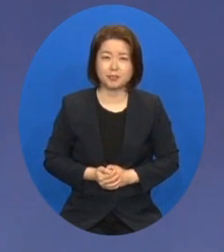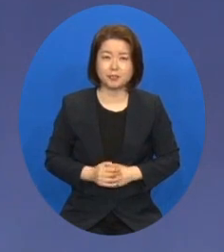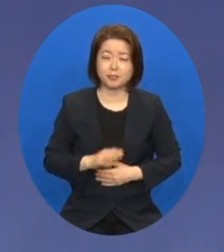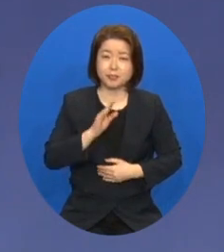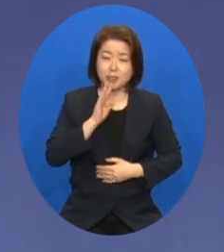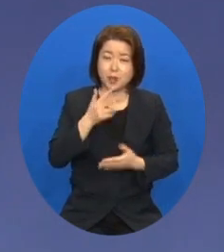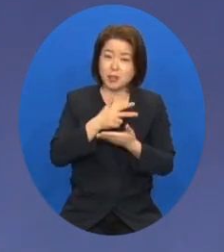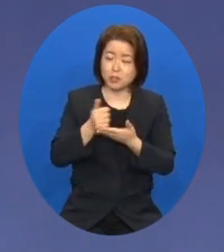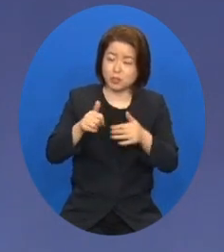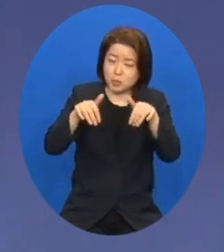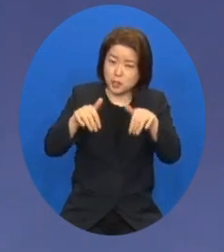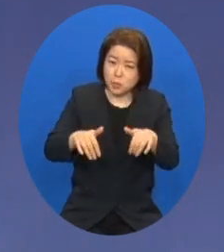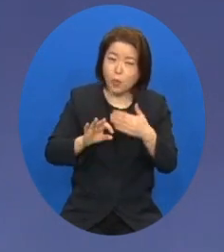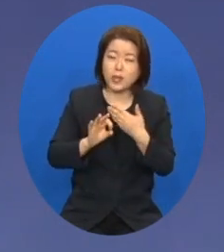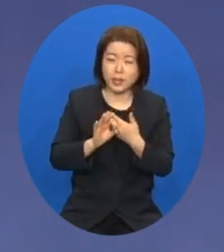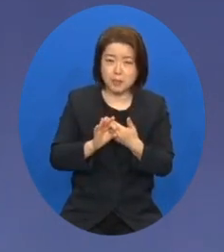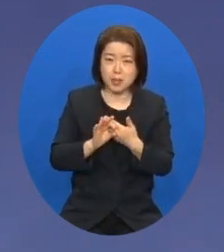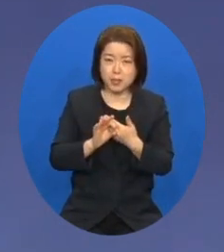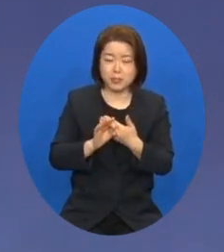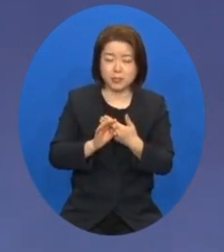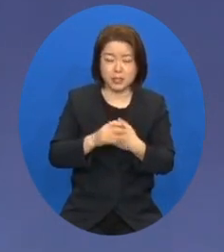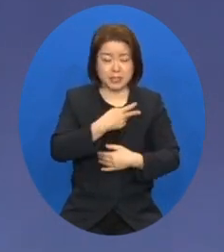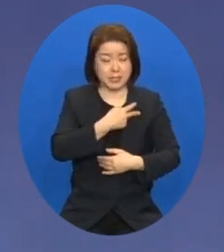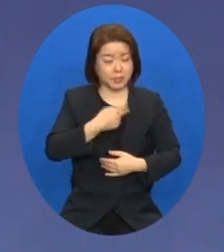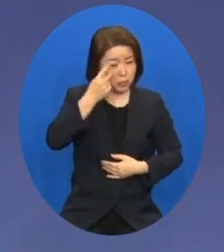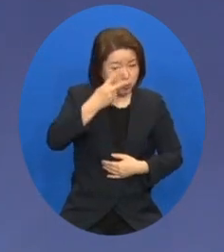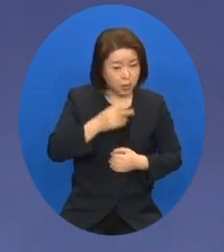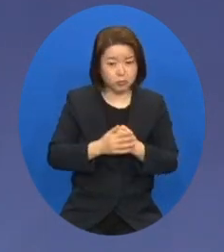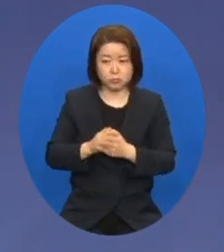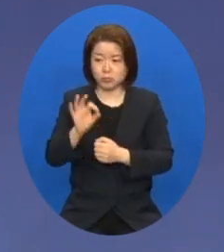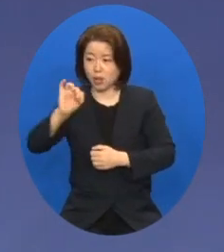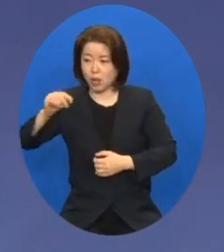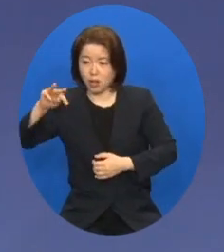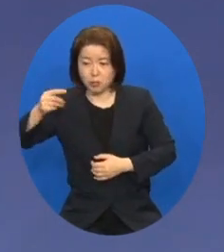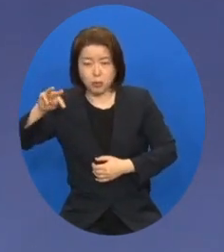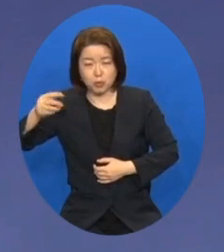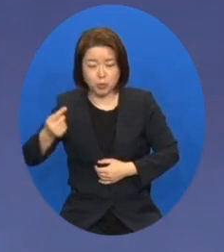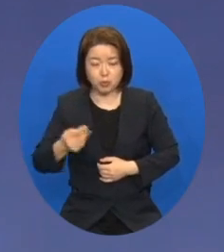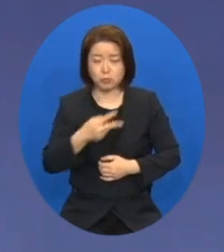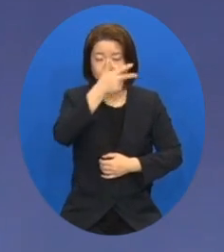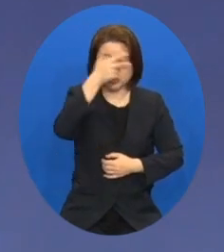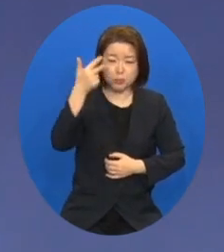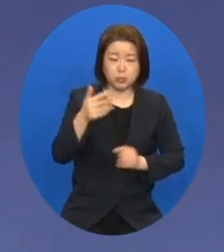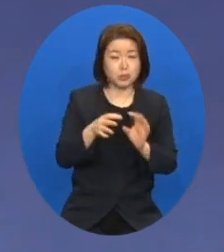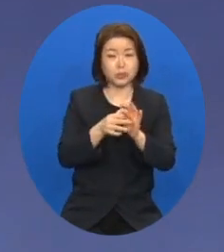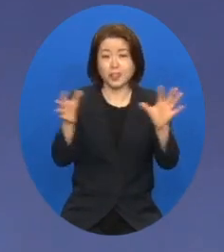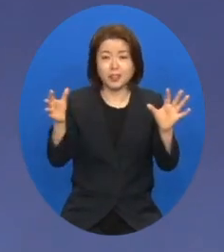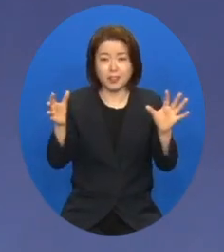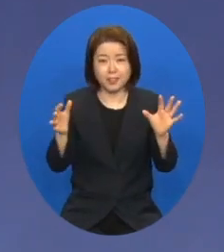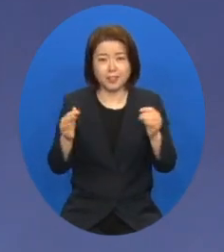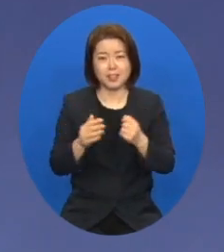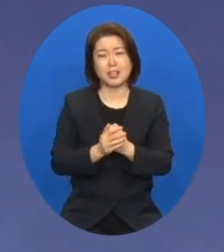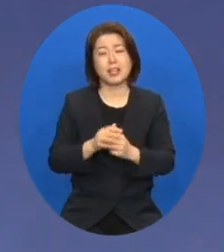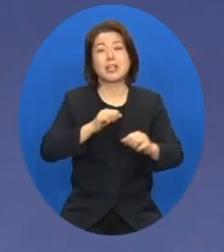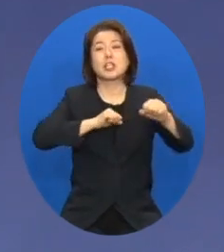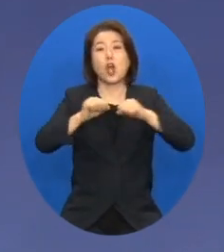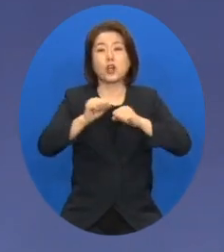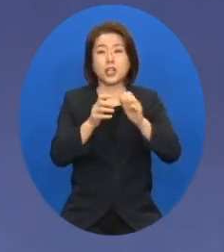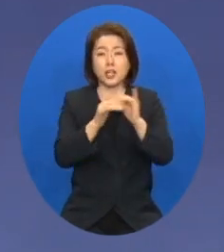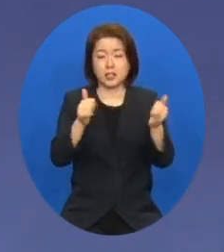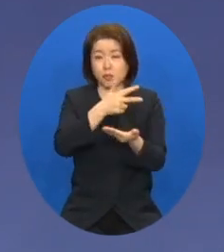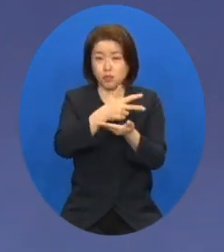정말 주님의 종이 라면 사도 바울이 나 본론 아기 모델에는 무슨 상관이 있습니까 역사하시는 분이 주님